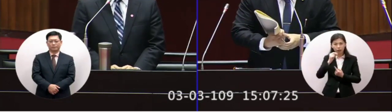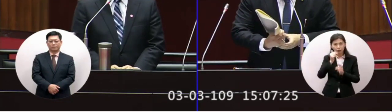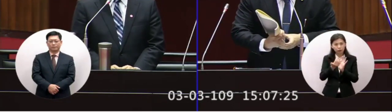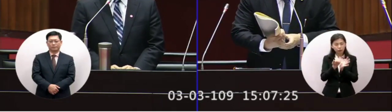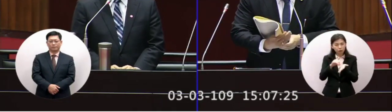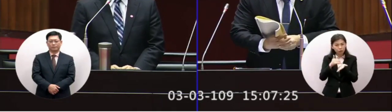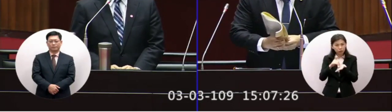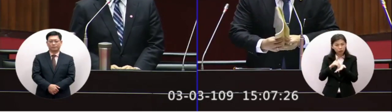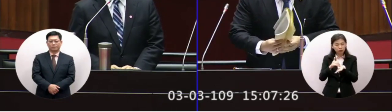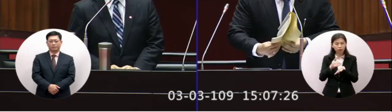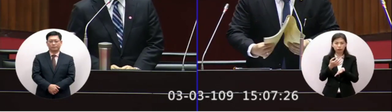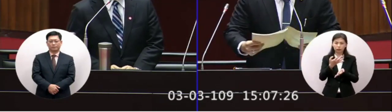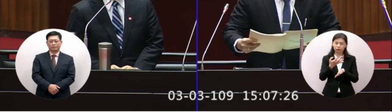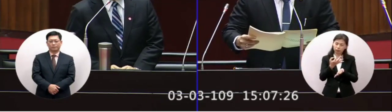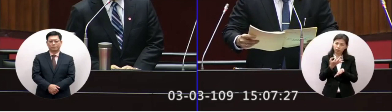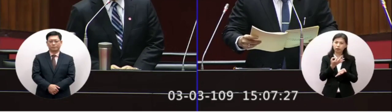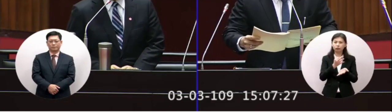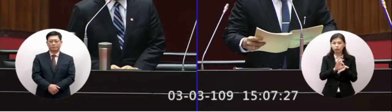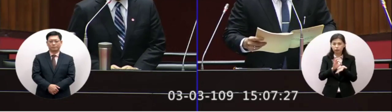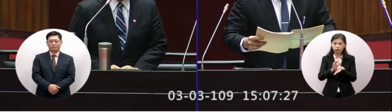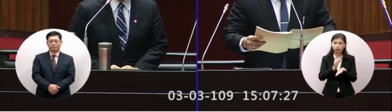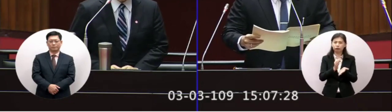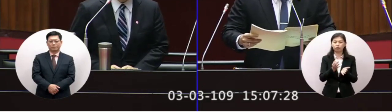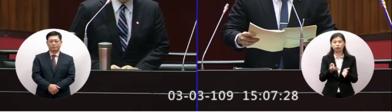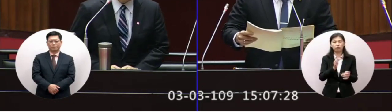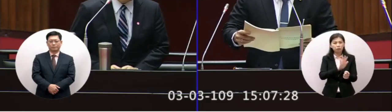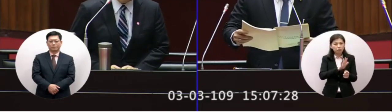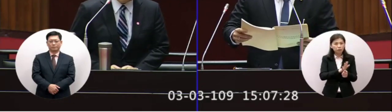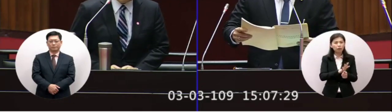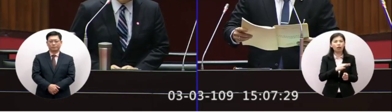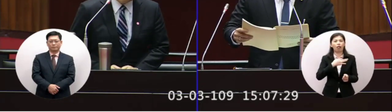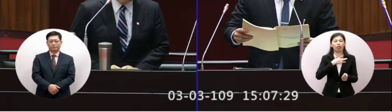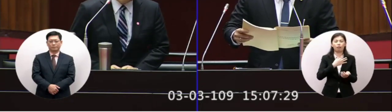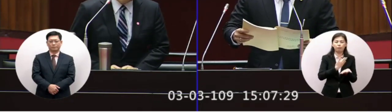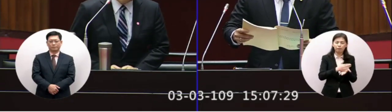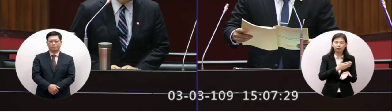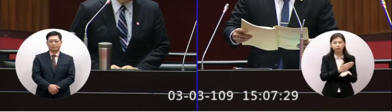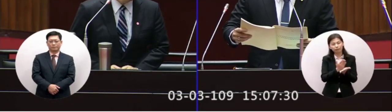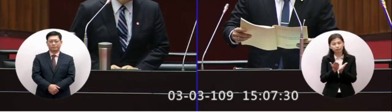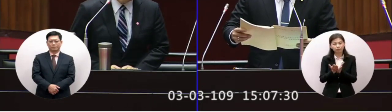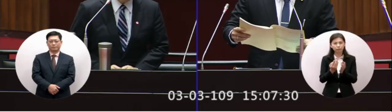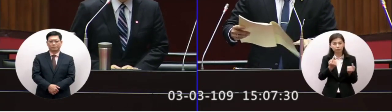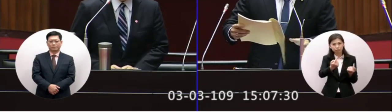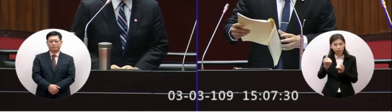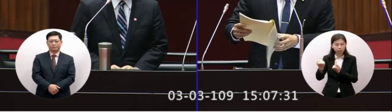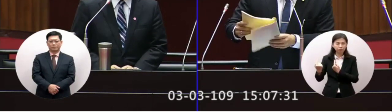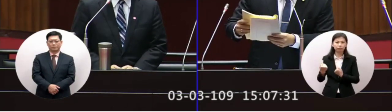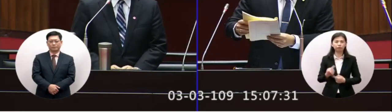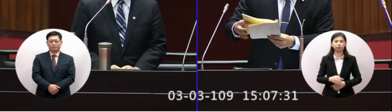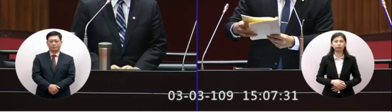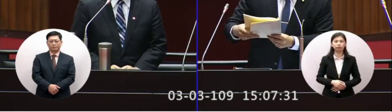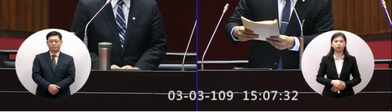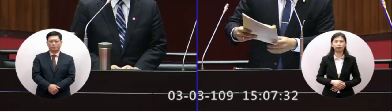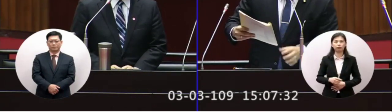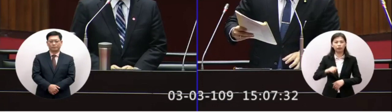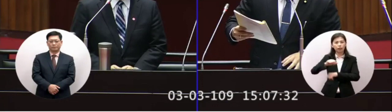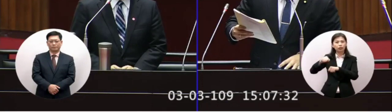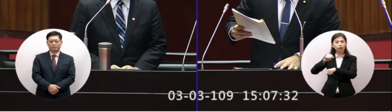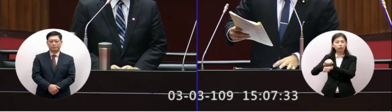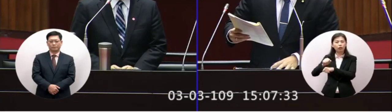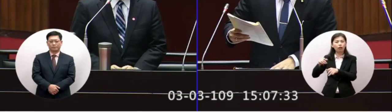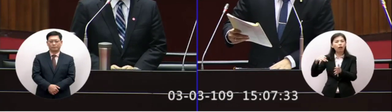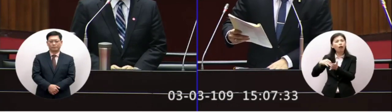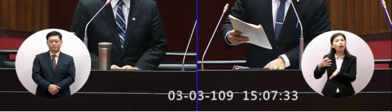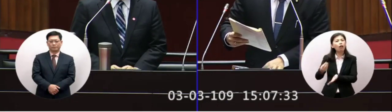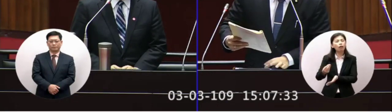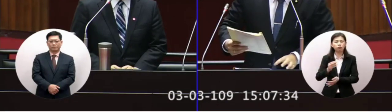预算的这些相关经济措施的，不管说是纾困还是振兴的，都有一些相关的这比较表，好，那唯独可能新加坡这边没